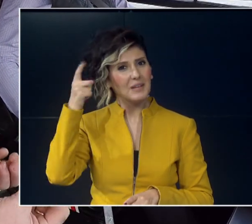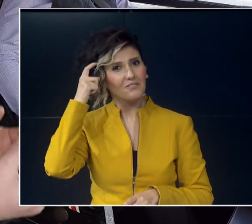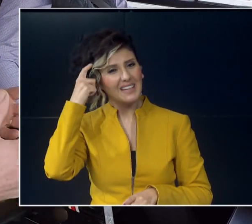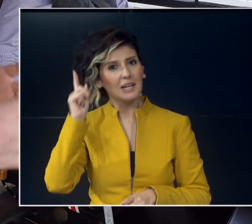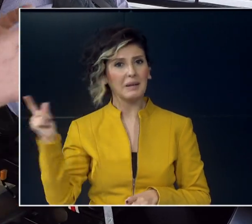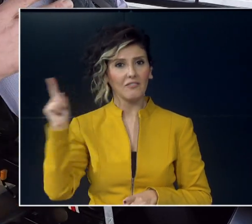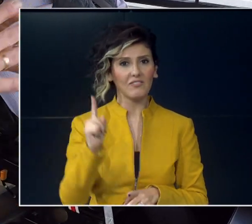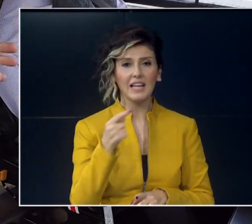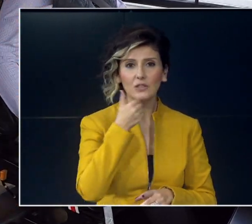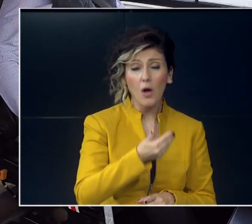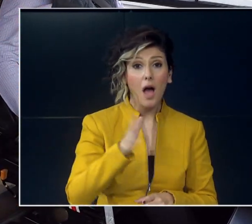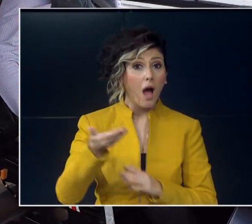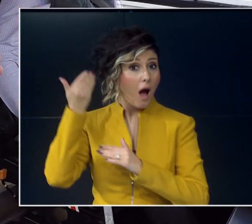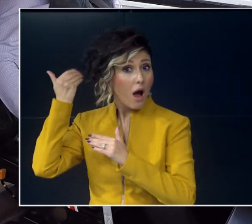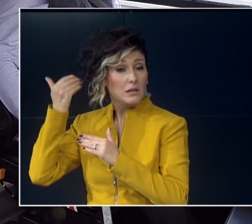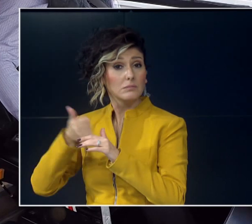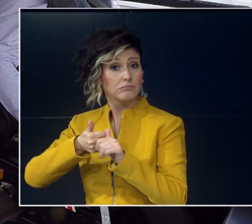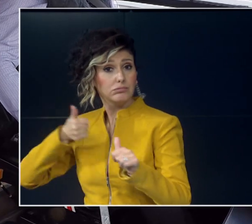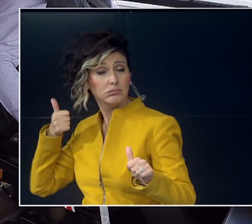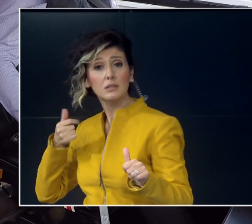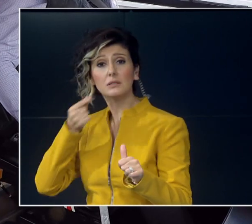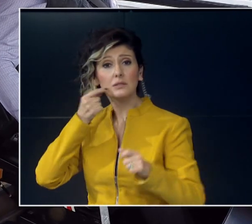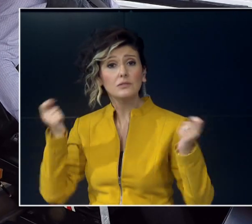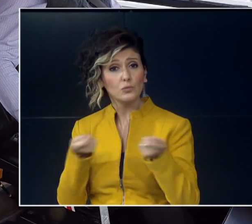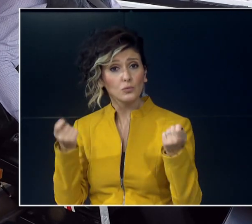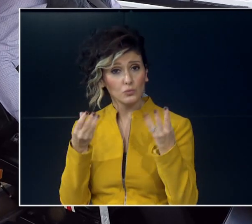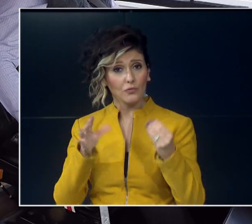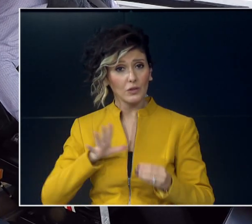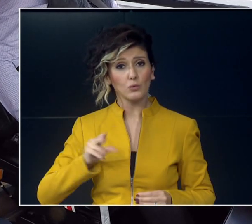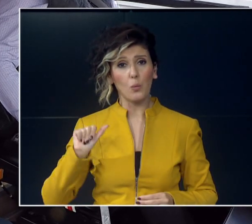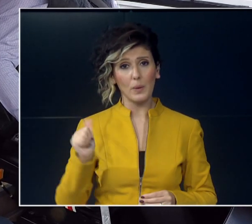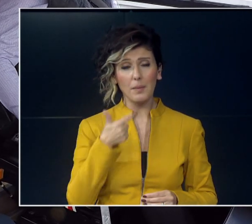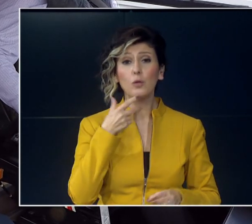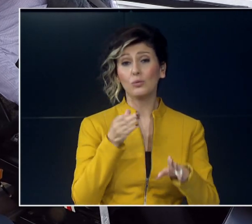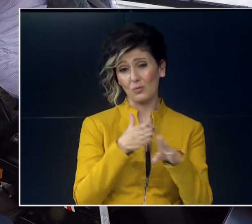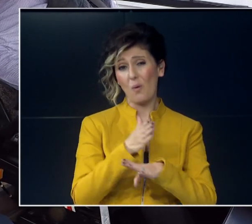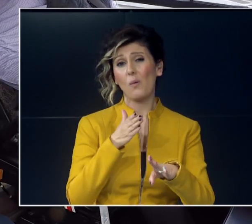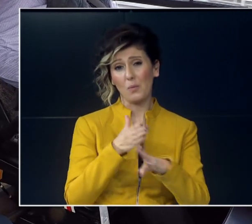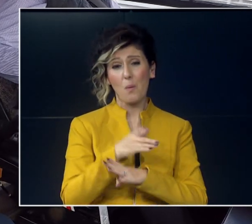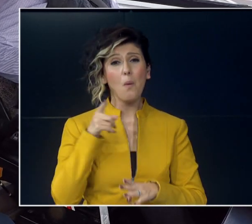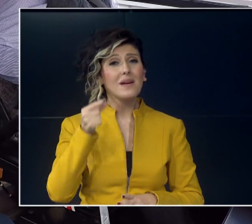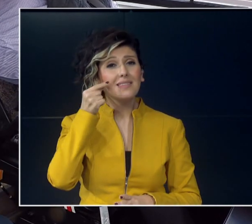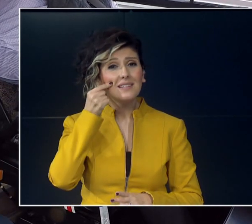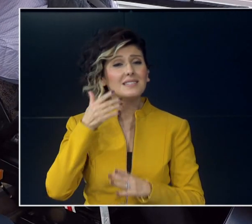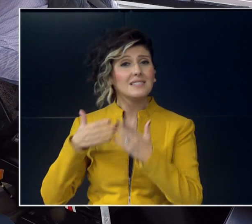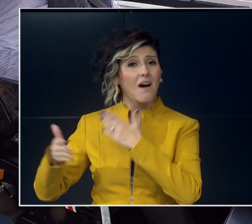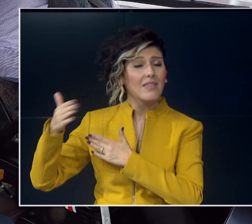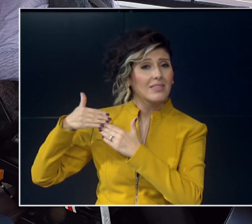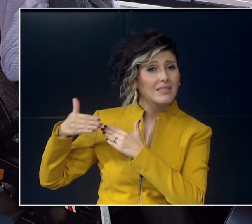fikirle geliyor ama arkada o kadar insanlar çalışıyor ki. Doğru, çok önemli. Doğru. Onlar, insanlar en